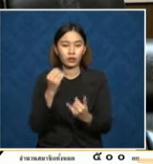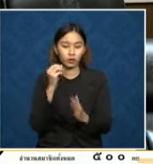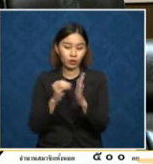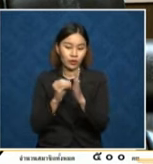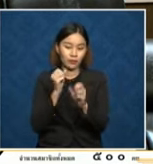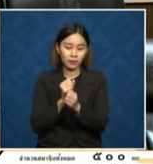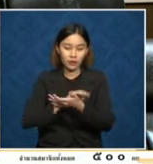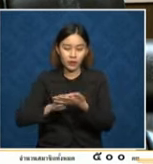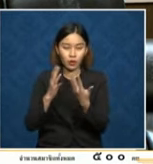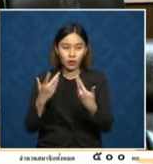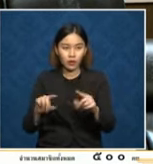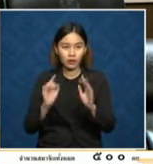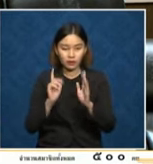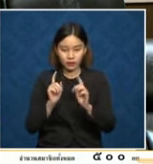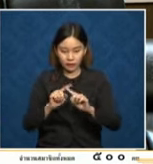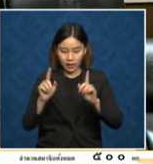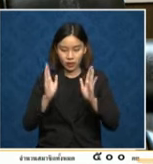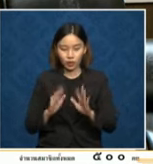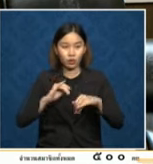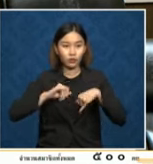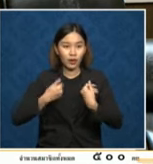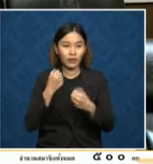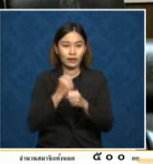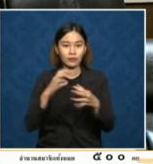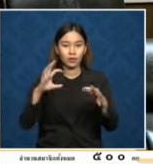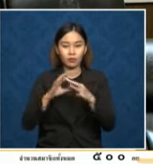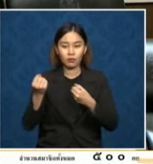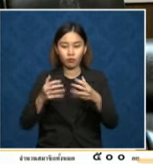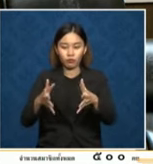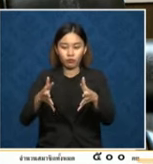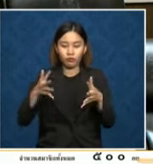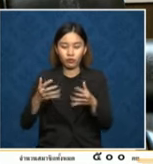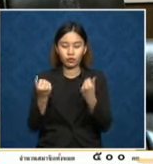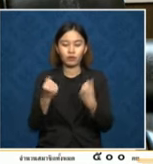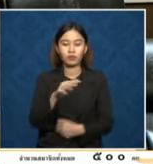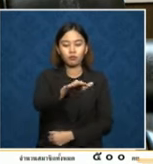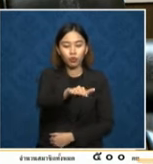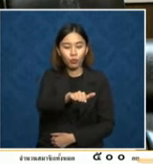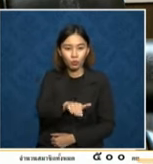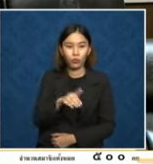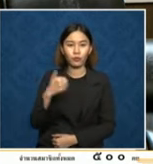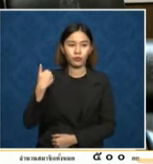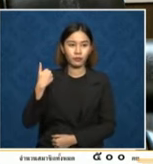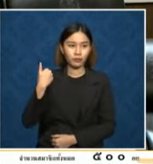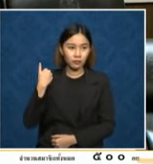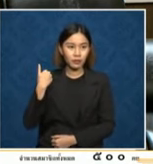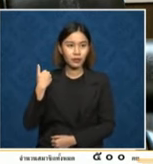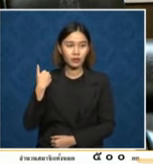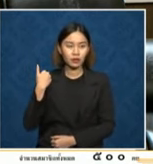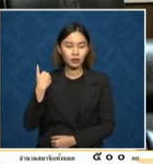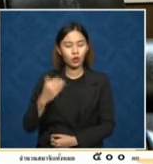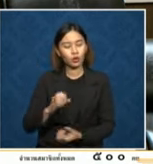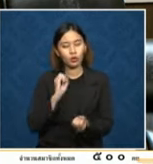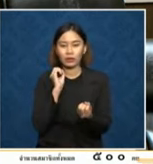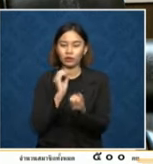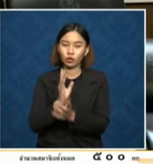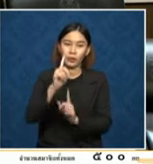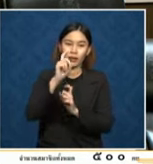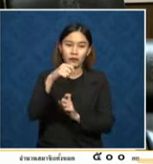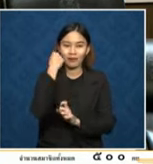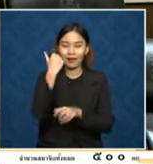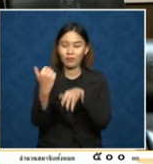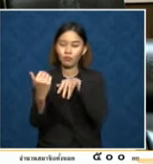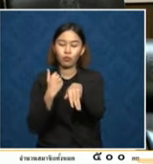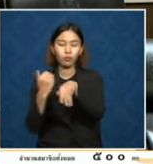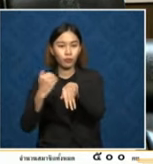ค่ะแต่มีผู้ประกอบการที่ทำรถพ่วงนะคะนำรถพ่วงมาจอดไว้ข้างทางซึ่งเป็นอันตรายกับผู้ที่สัญจร